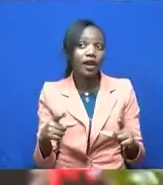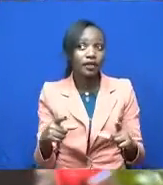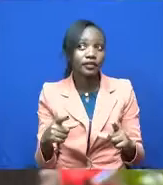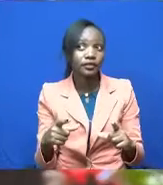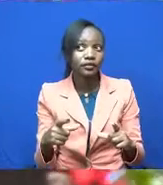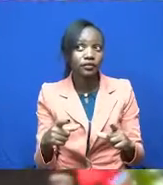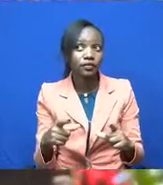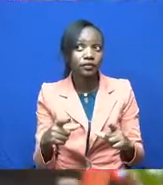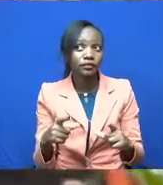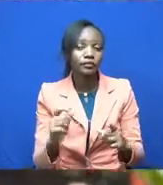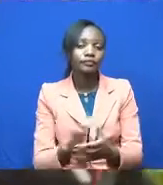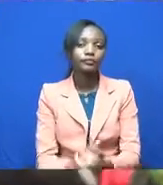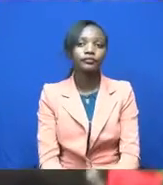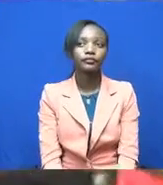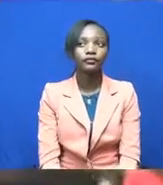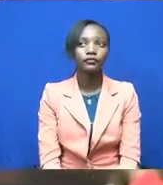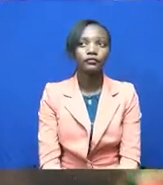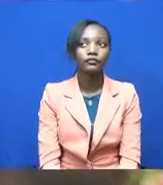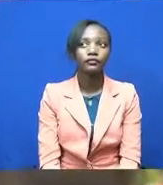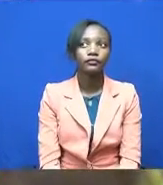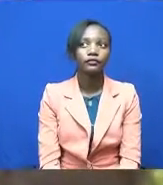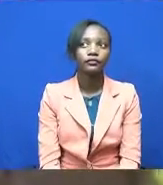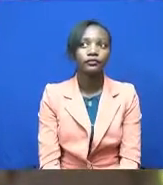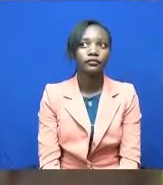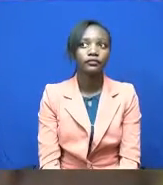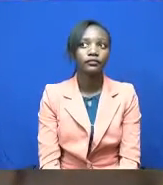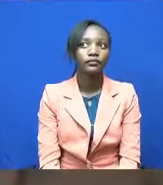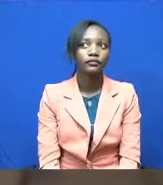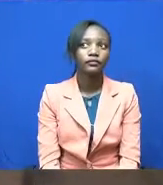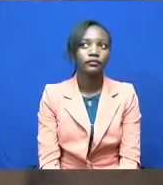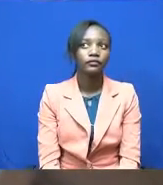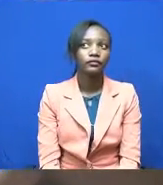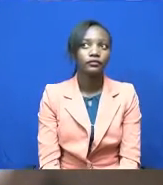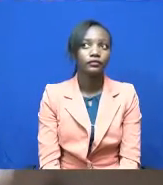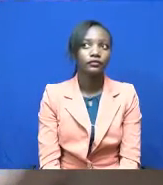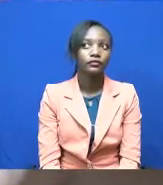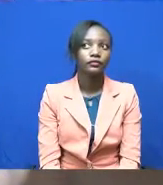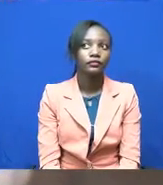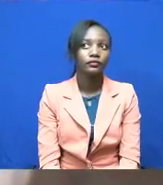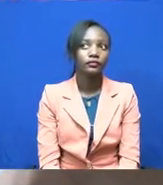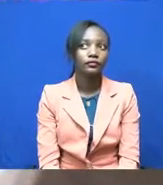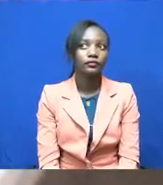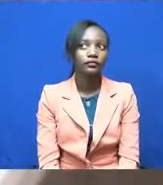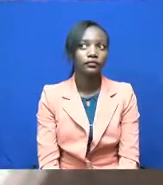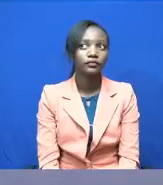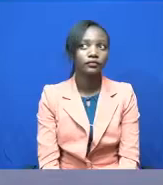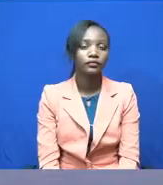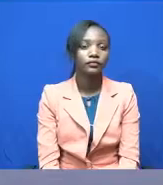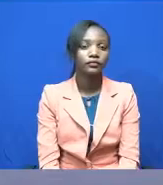waweze kujihisi wa Kenya. Nikiripotia TV 47, jina langu ni Joash Onsare.